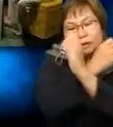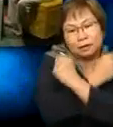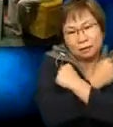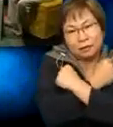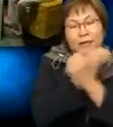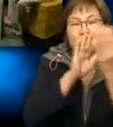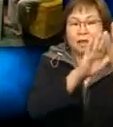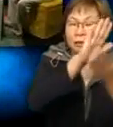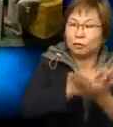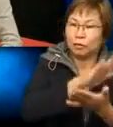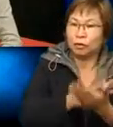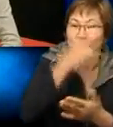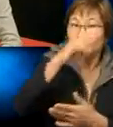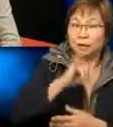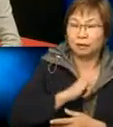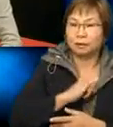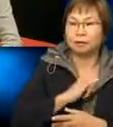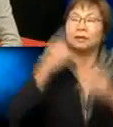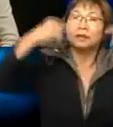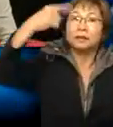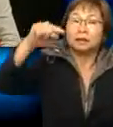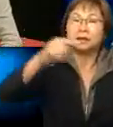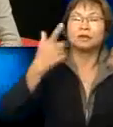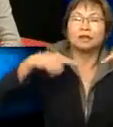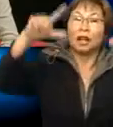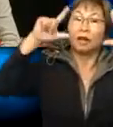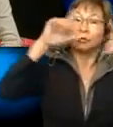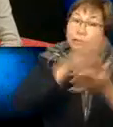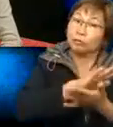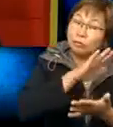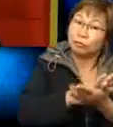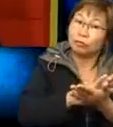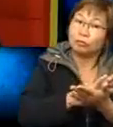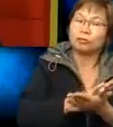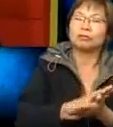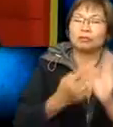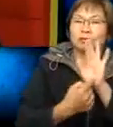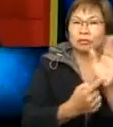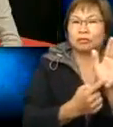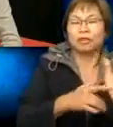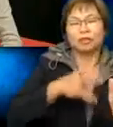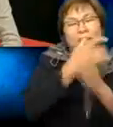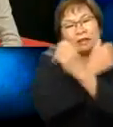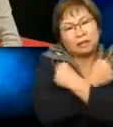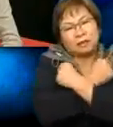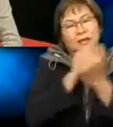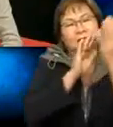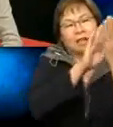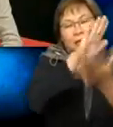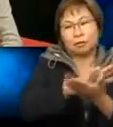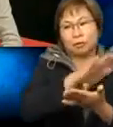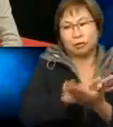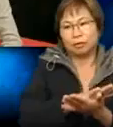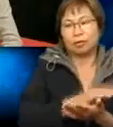rasa cinta terhadap sekolah? Bagi saya, kejayaan mengharumkan nama sekolah juga menunjukkan rasa cinta terhadap